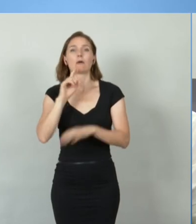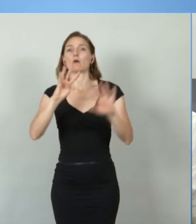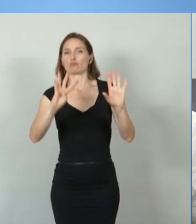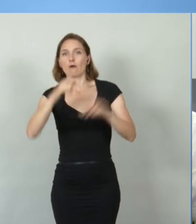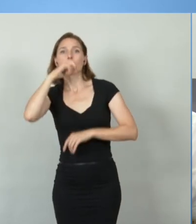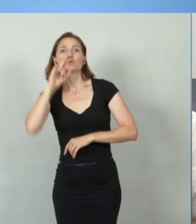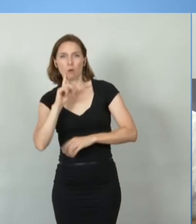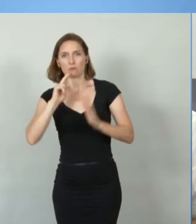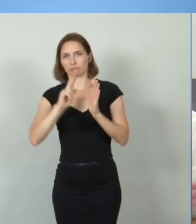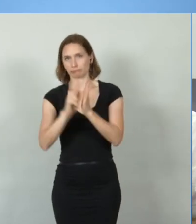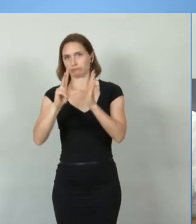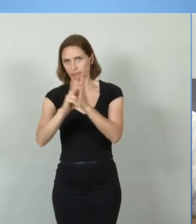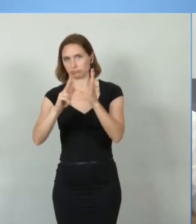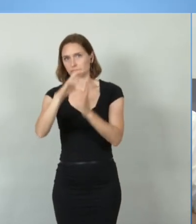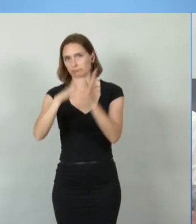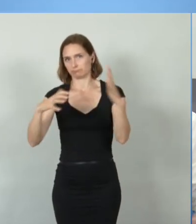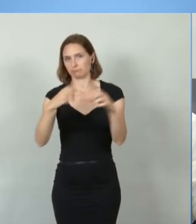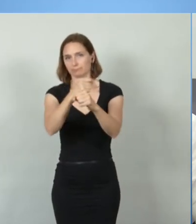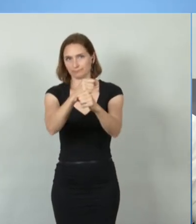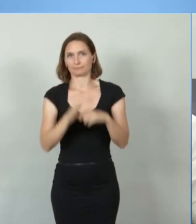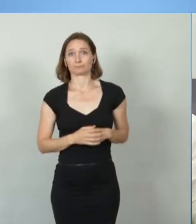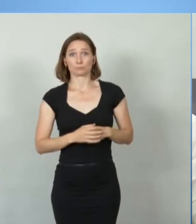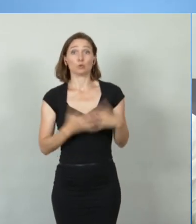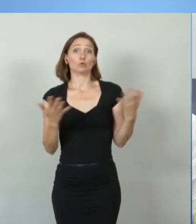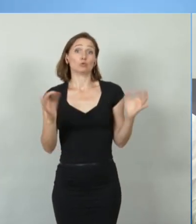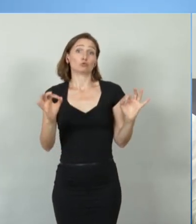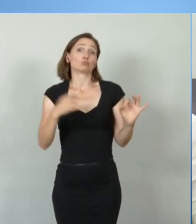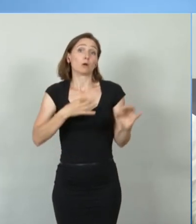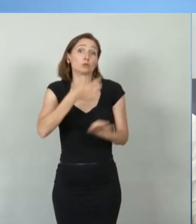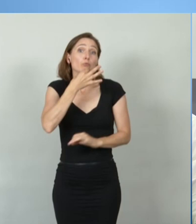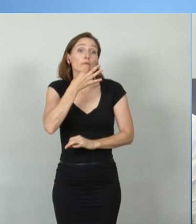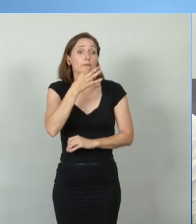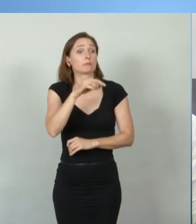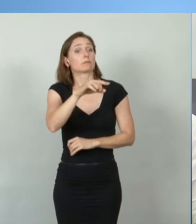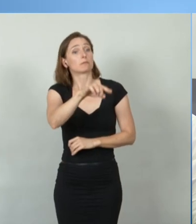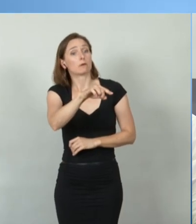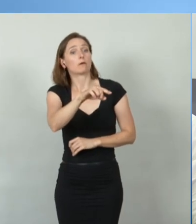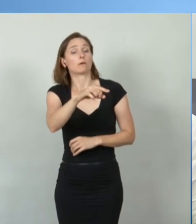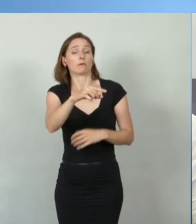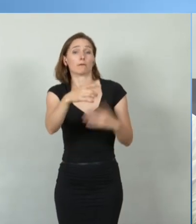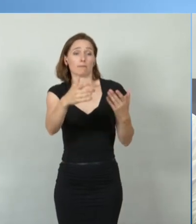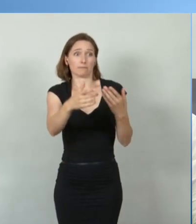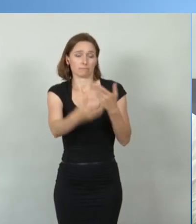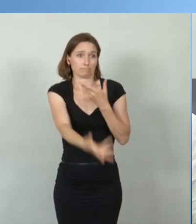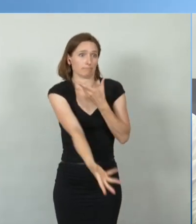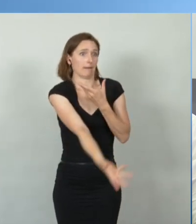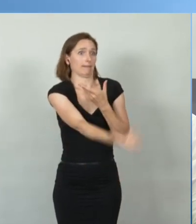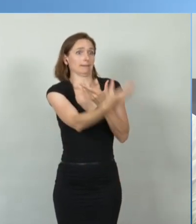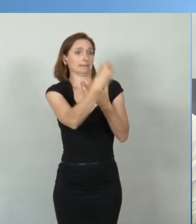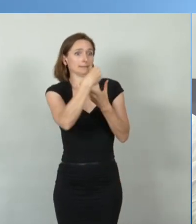aussi de remercier de sa contribution longue à la question